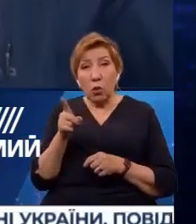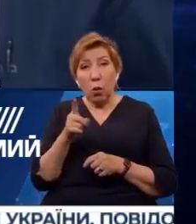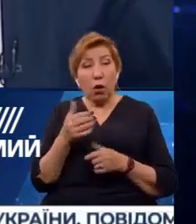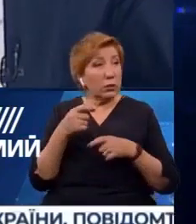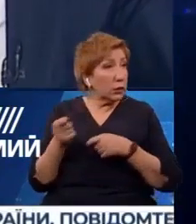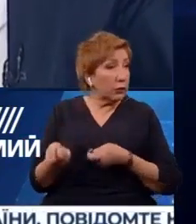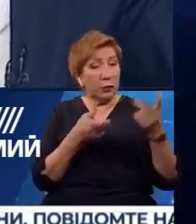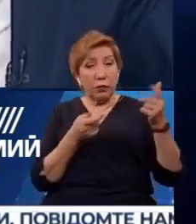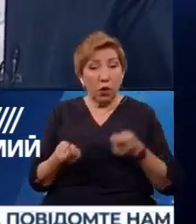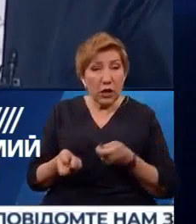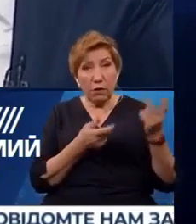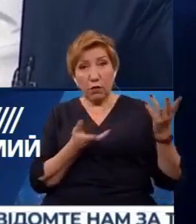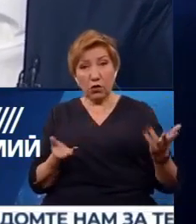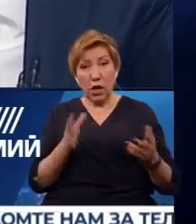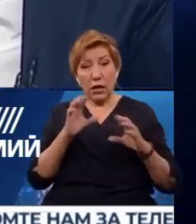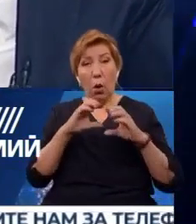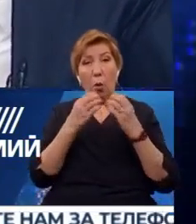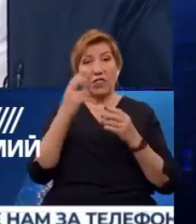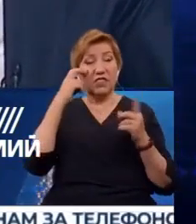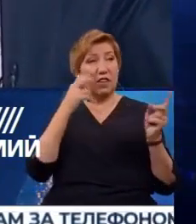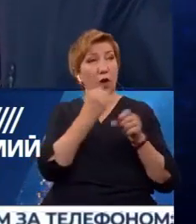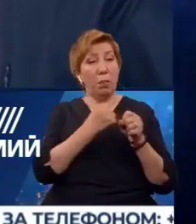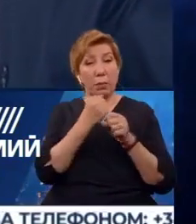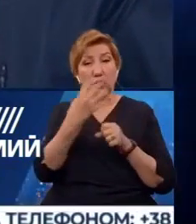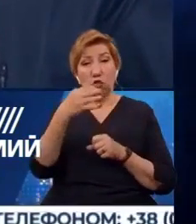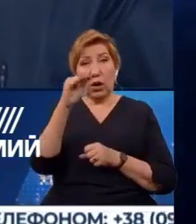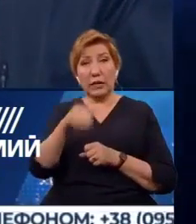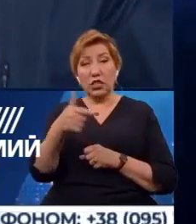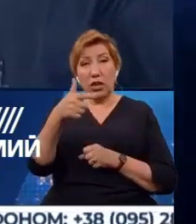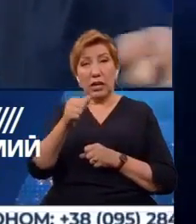одне офіс у Києві обробляє 40